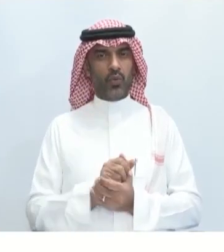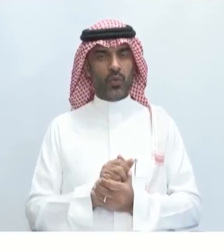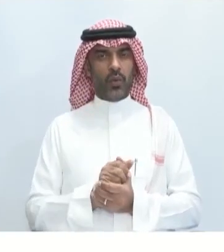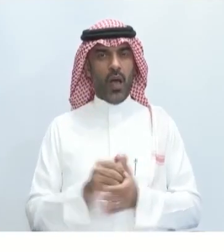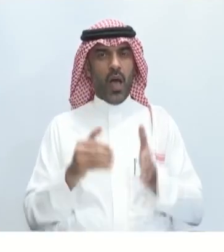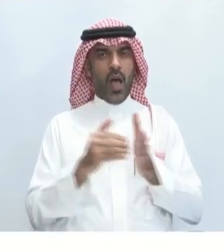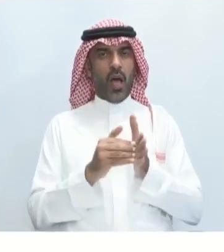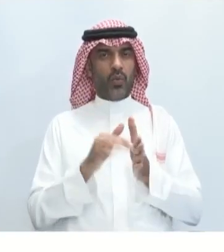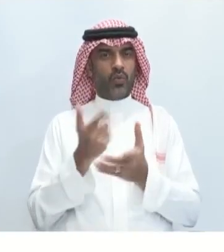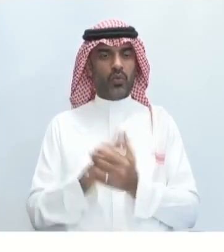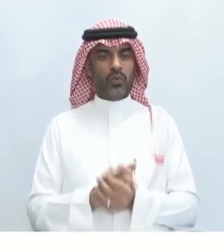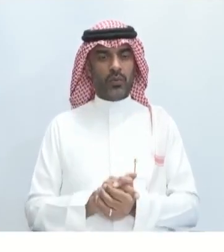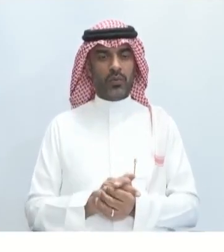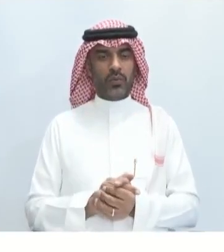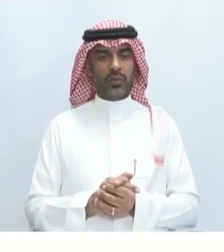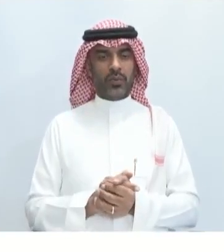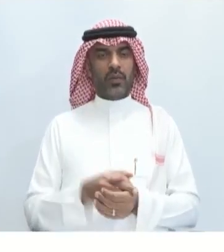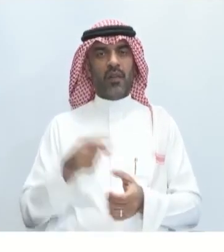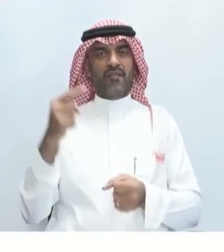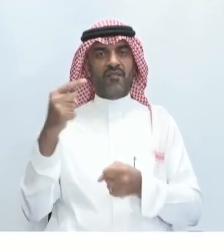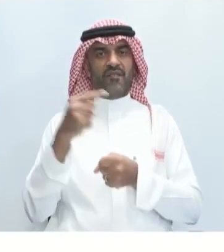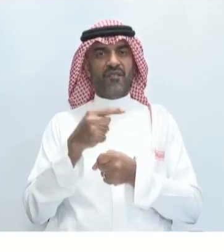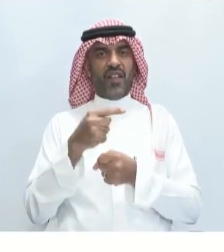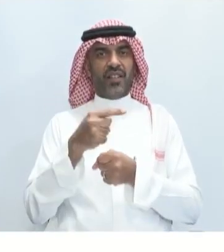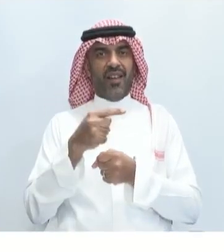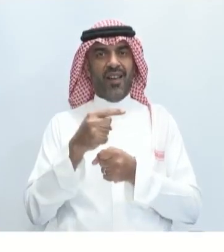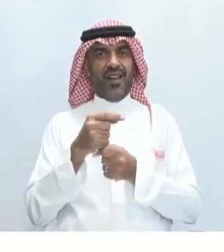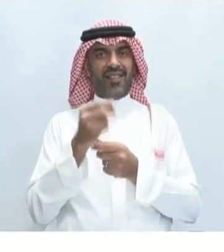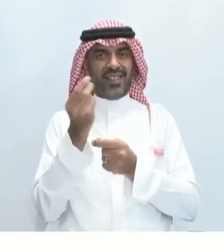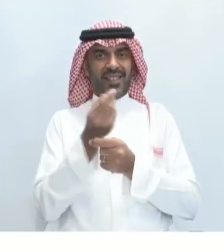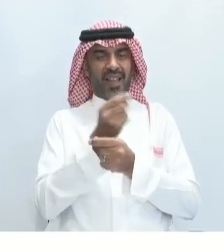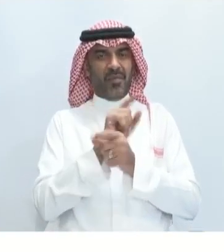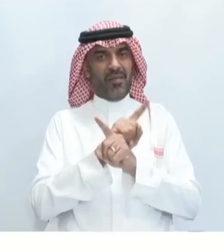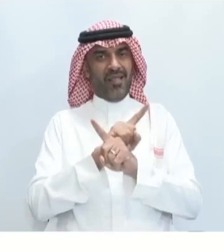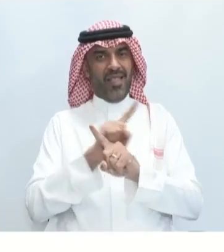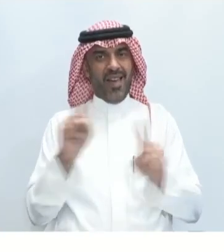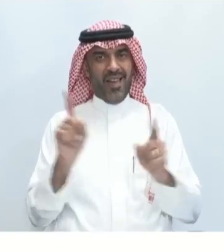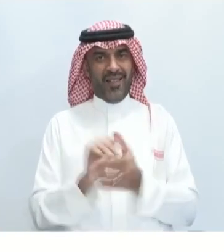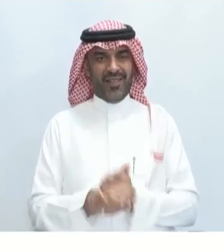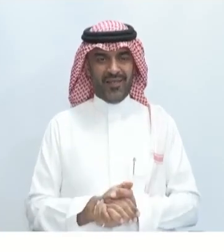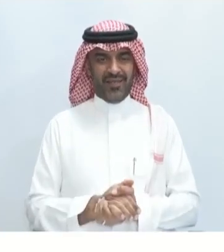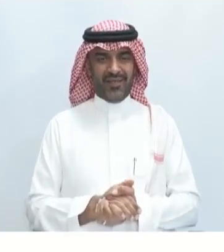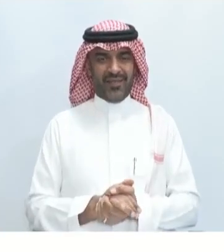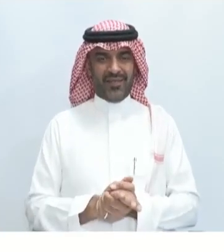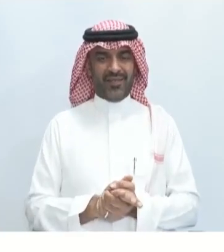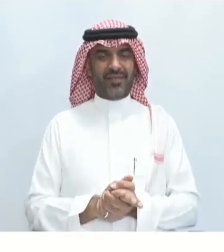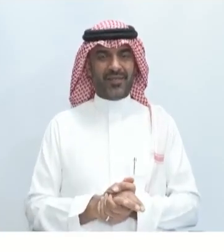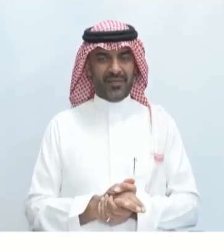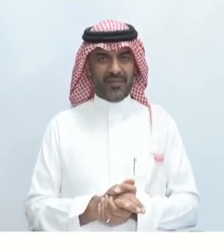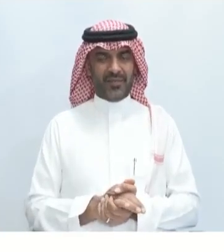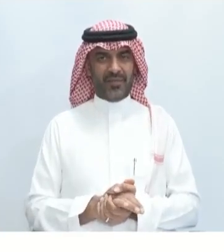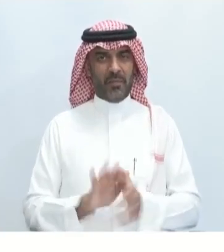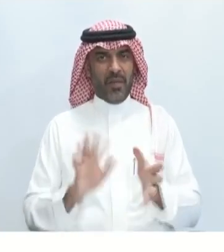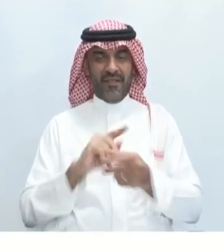نصب ترضى علامه النصب هنا هي الفتحه المقدره اذا هو معتل بالالف معتل